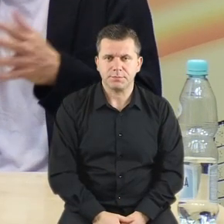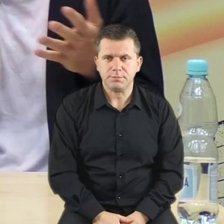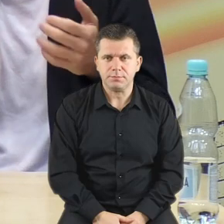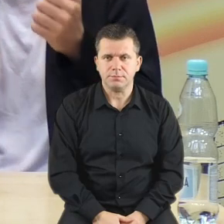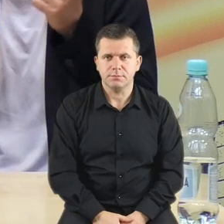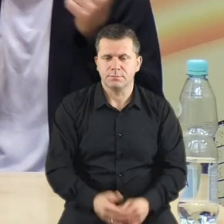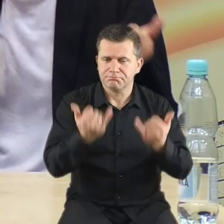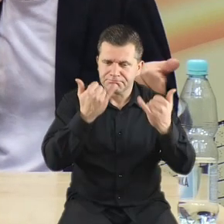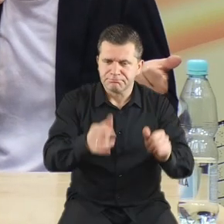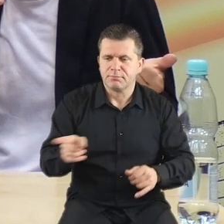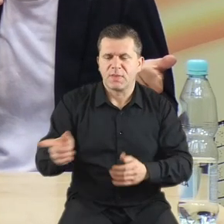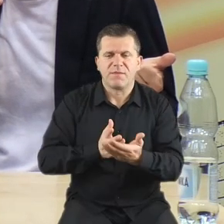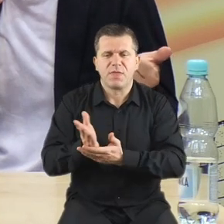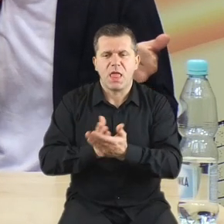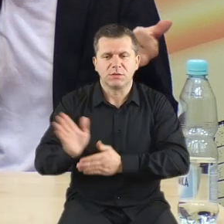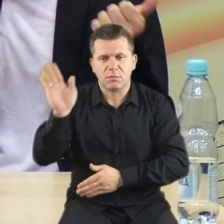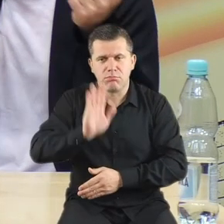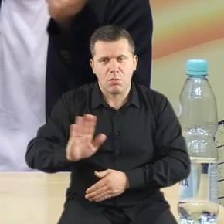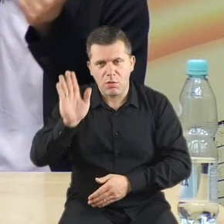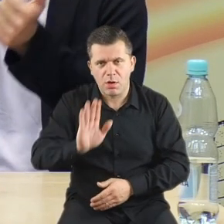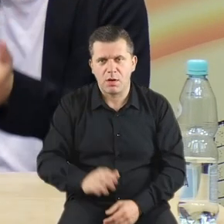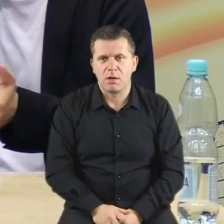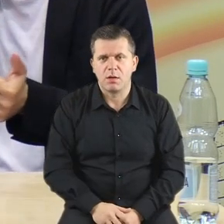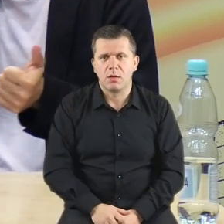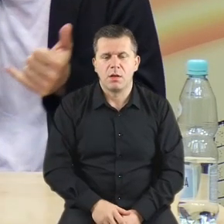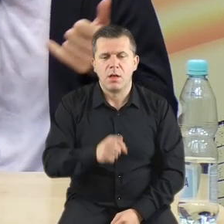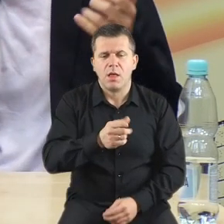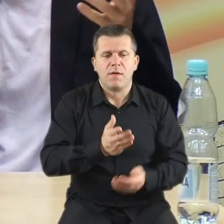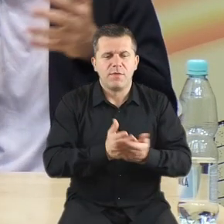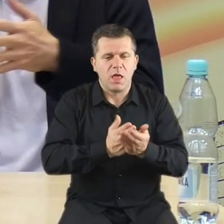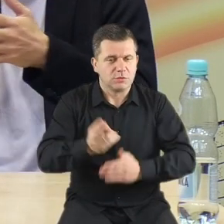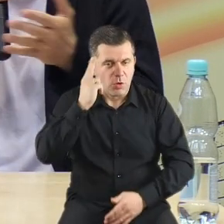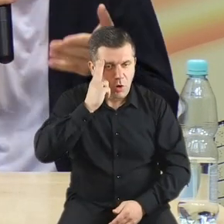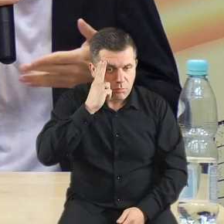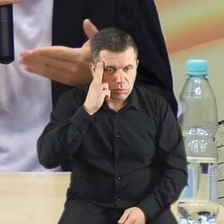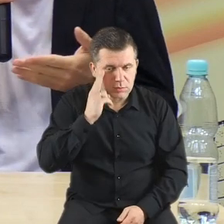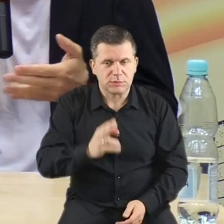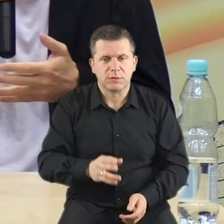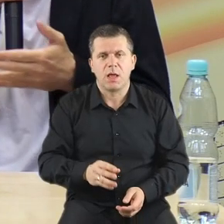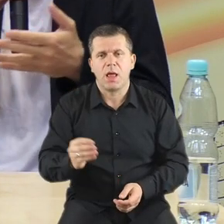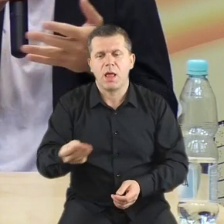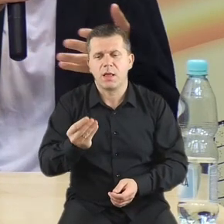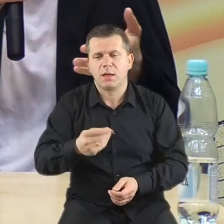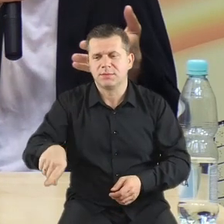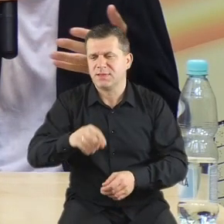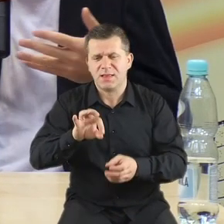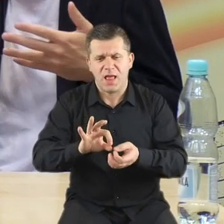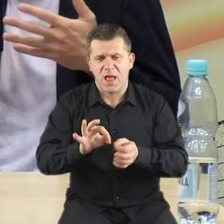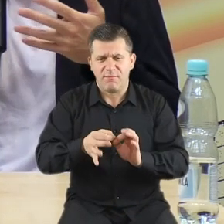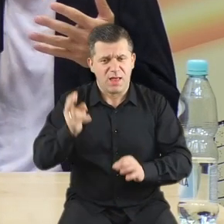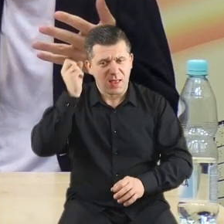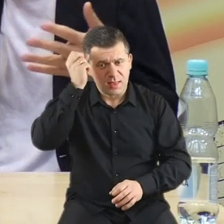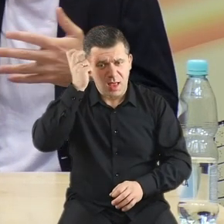ortodoksów, od właśnie wierzących w Boga, po wierzących w komunizm, a po drodze w samym Tarnowie, dziesiątki różnych